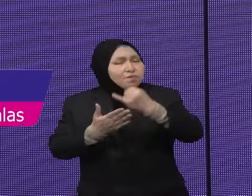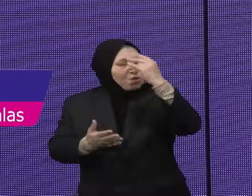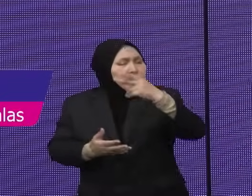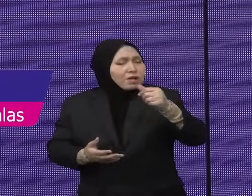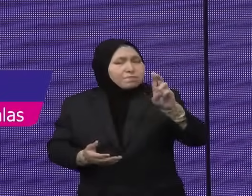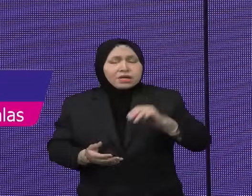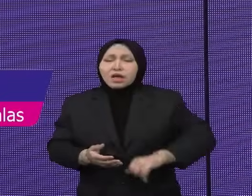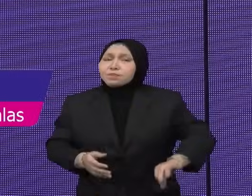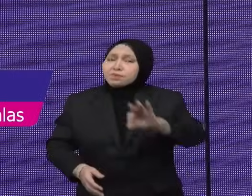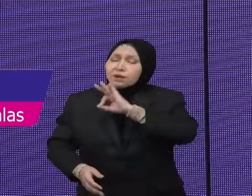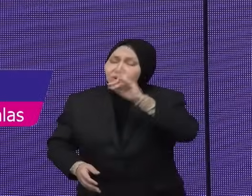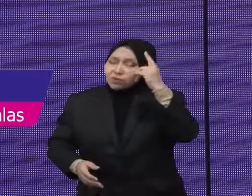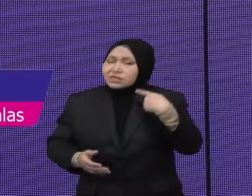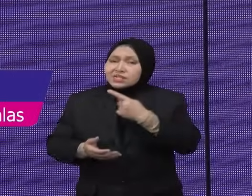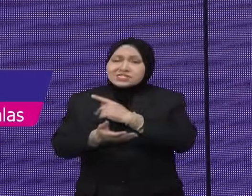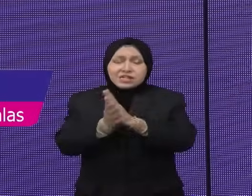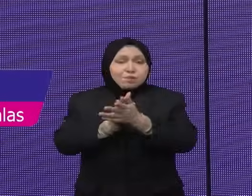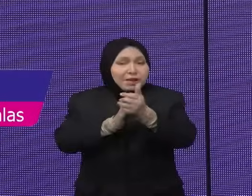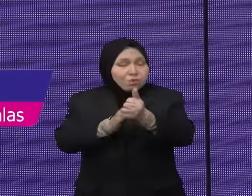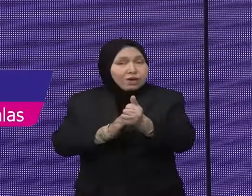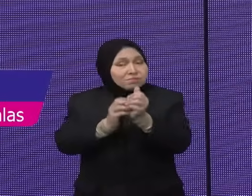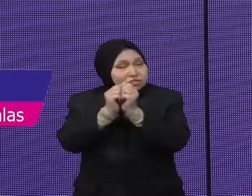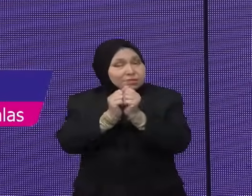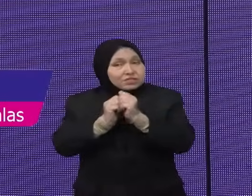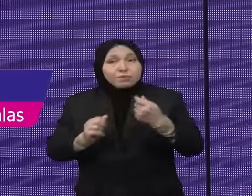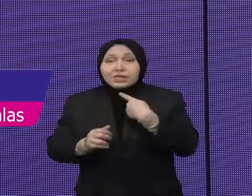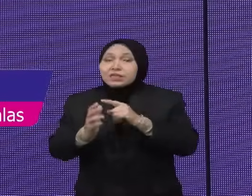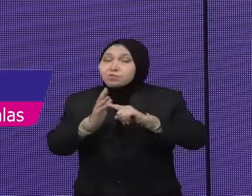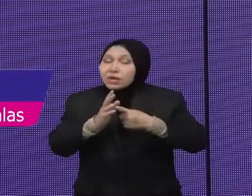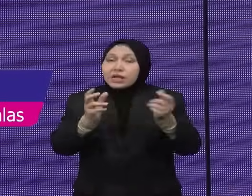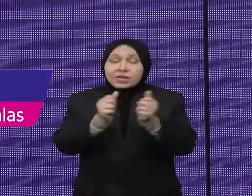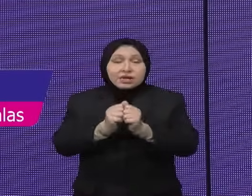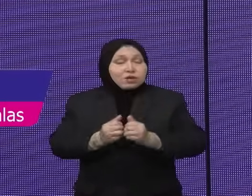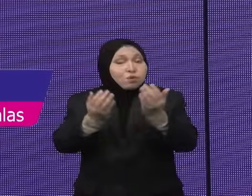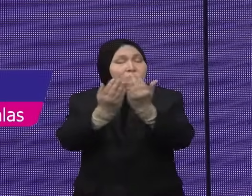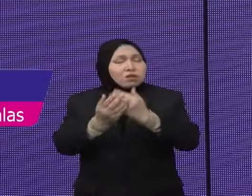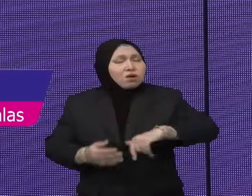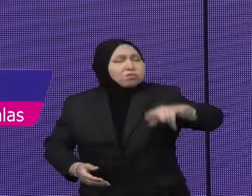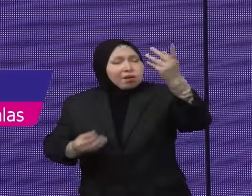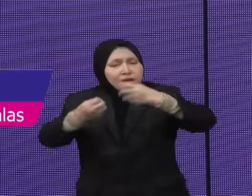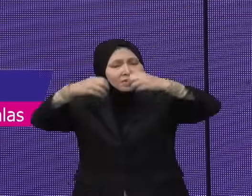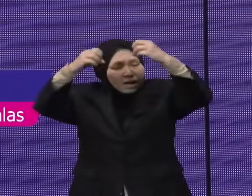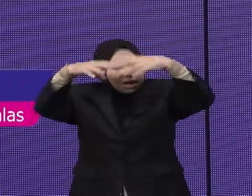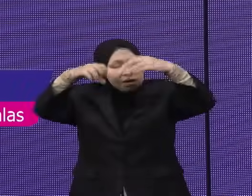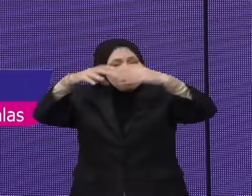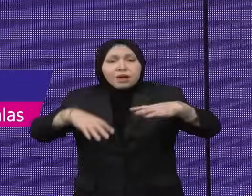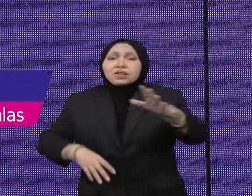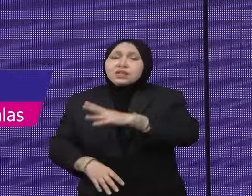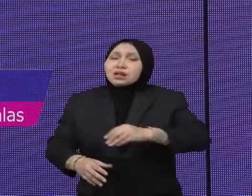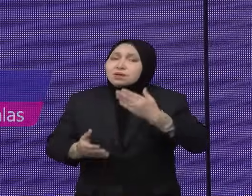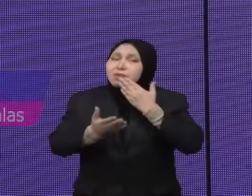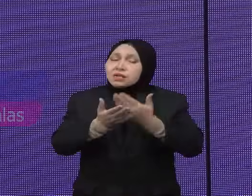bermanfaat untuk kita jadikan sebagai panduan. Mari sama-sama kita mulakan dengan doa. Subhanakala ilmalana illa